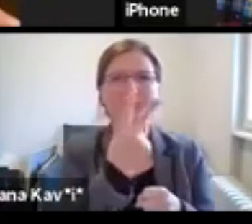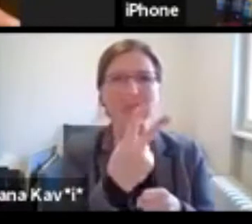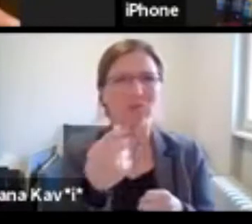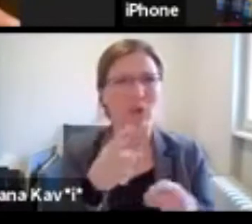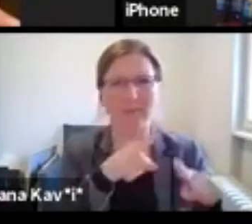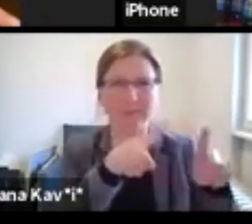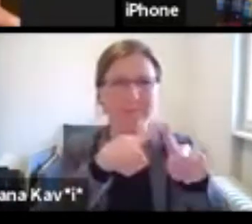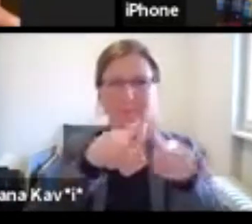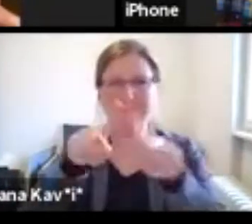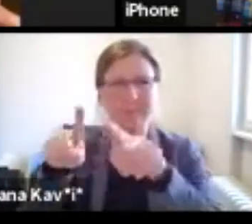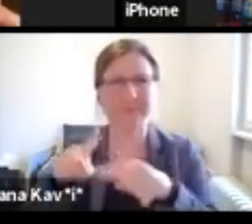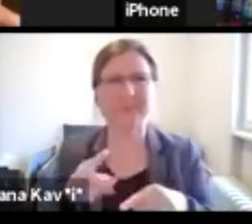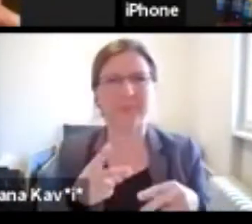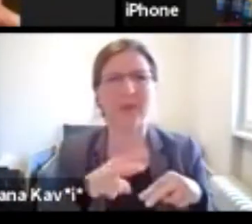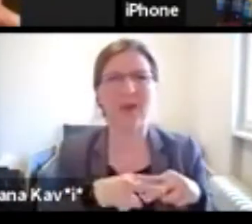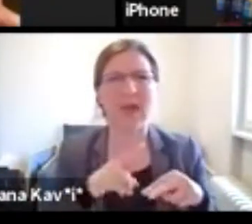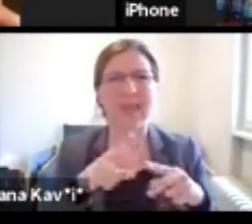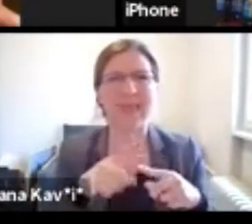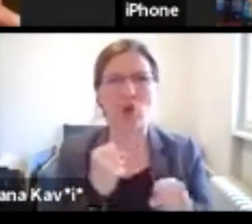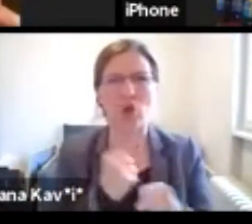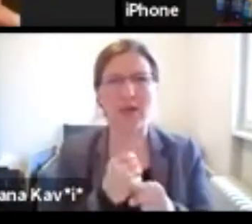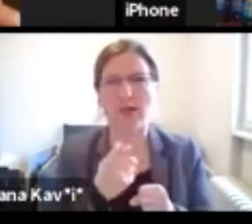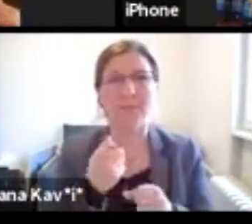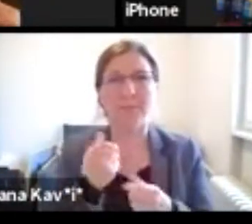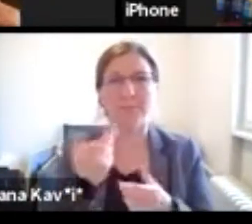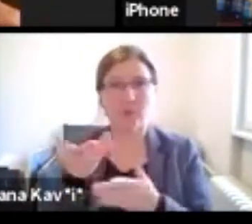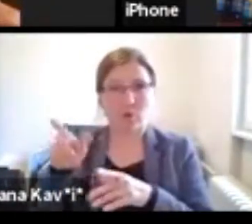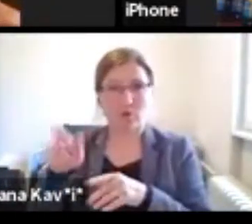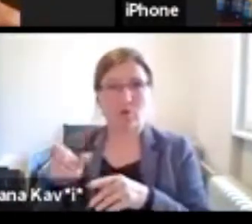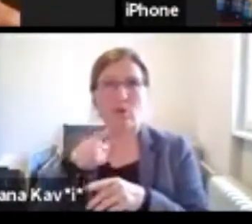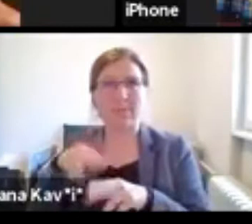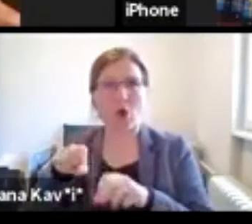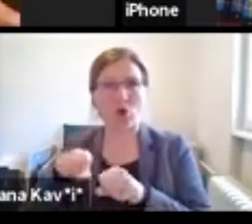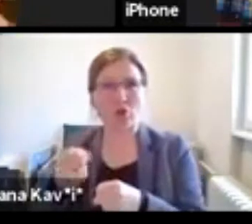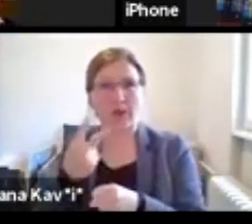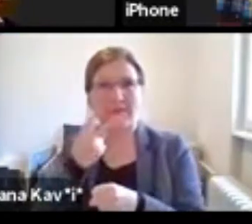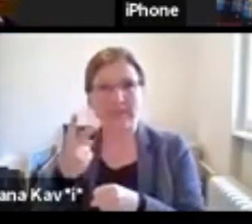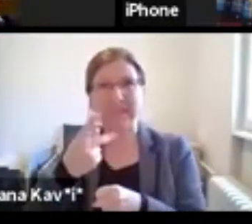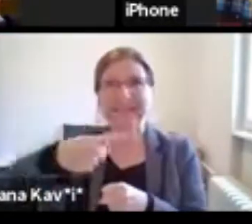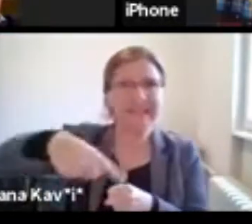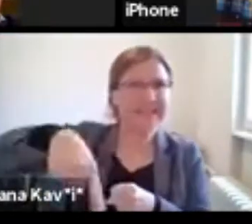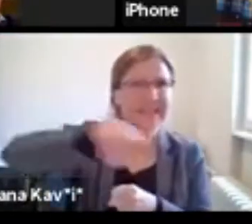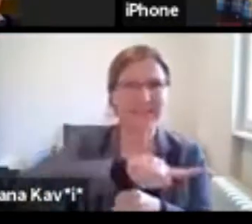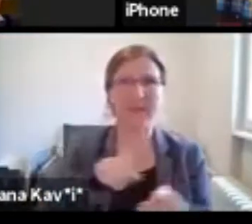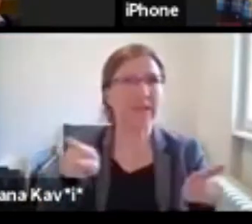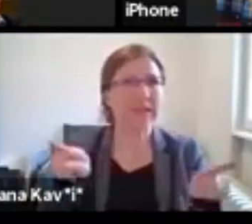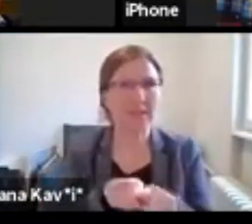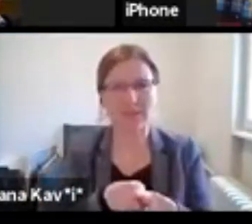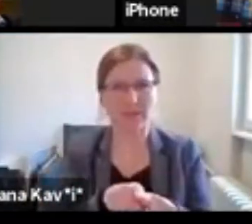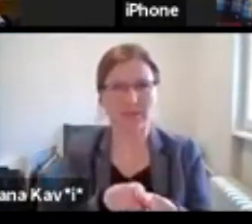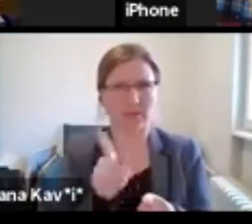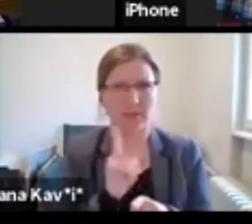reći da sve što vrijedi za oštećenje vida vrijedi baš za svaku osobu koja ima oštećen